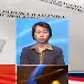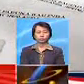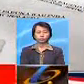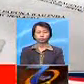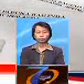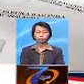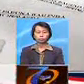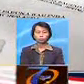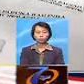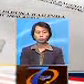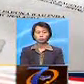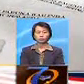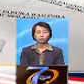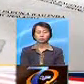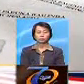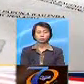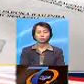Dedak bukan,